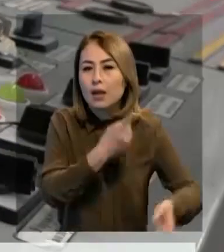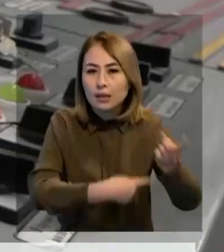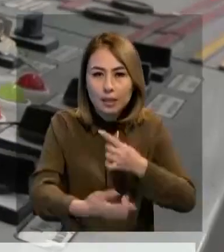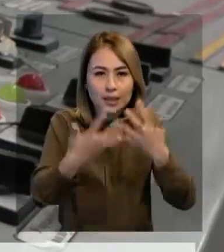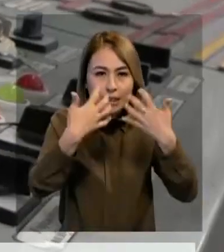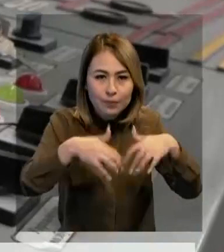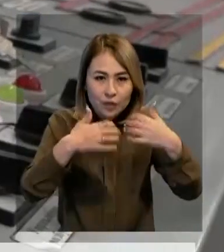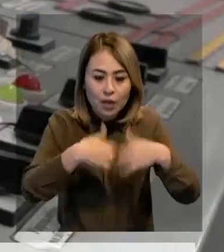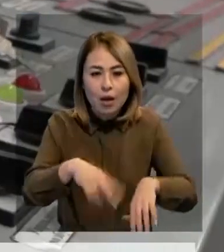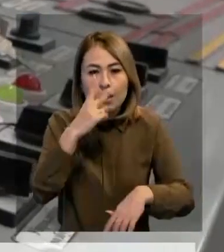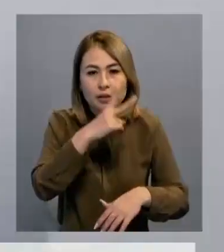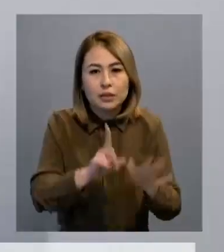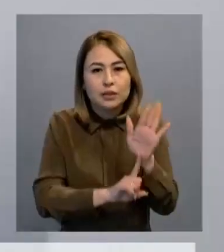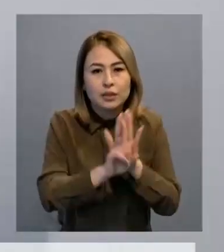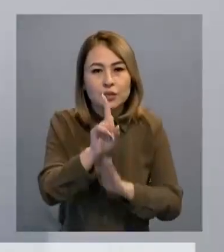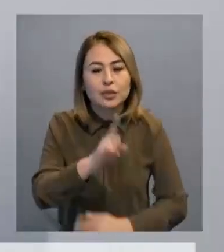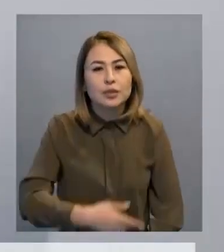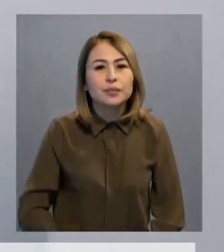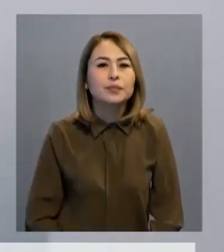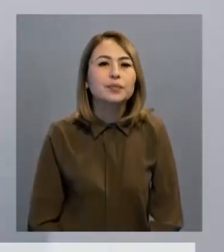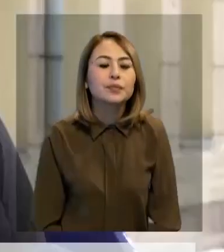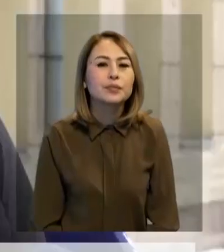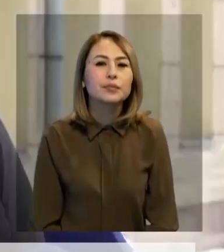қайта есептету жағын қарастырып жатыр.